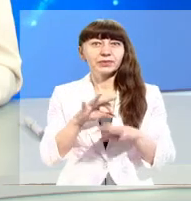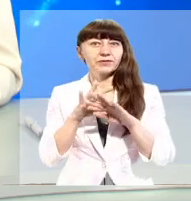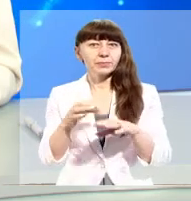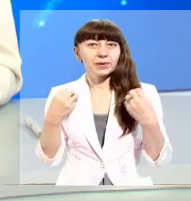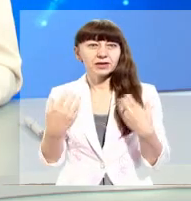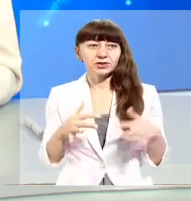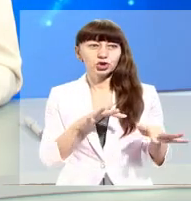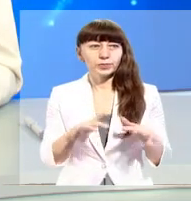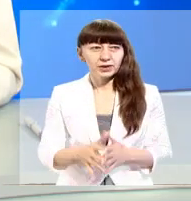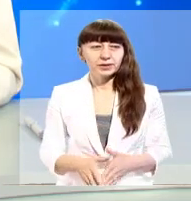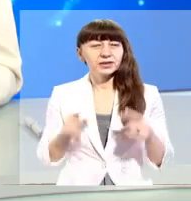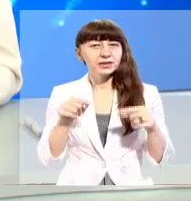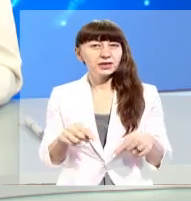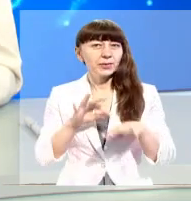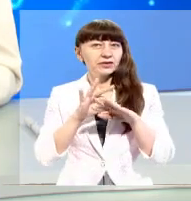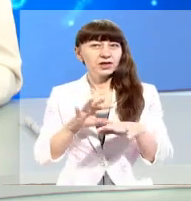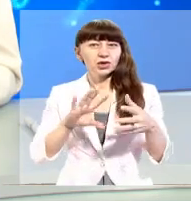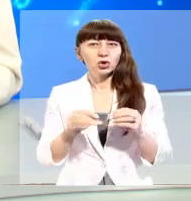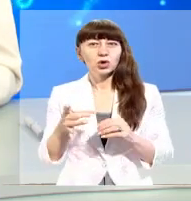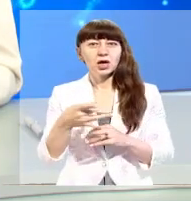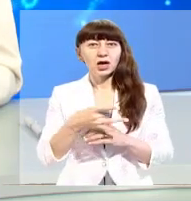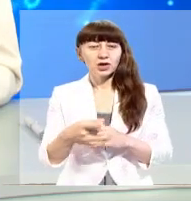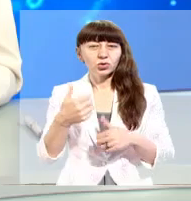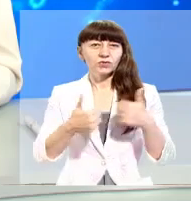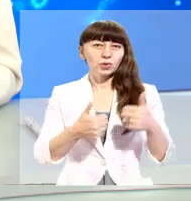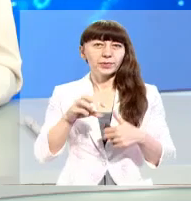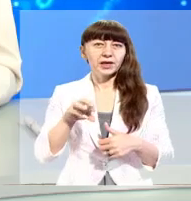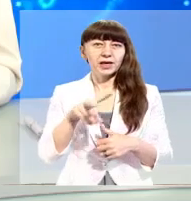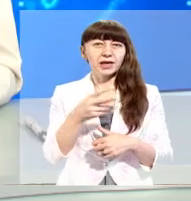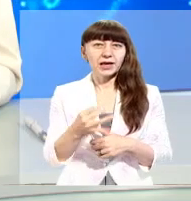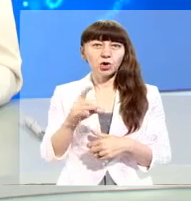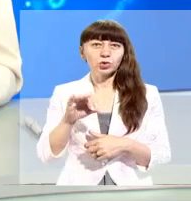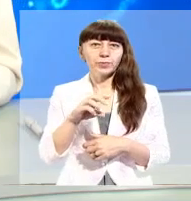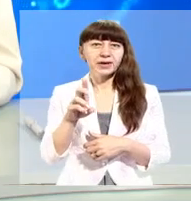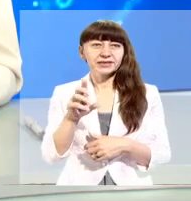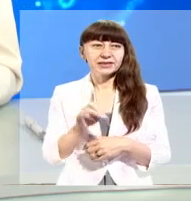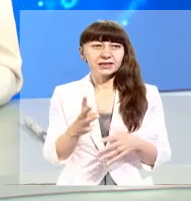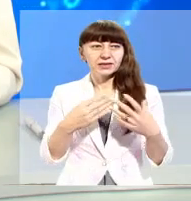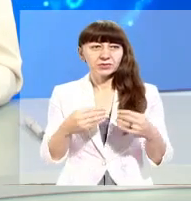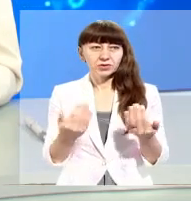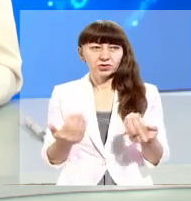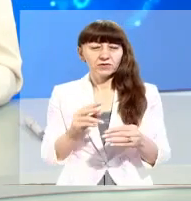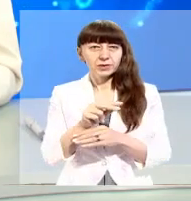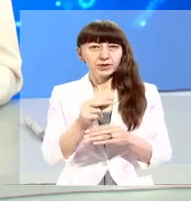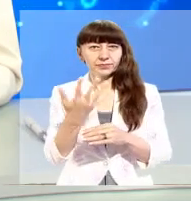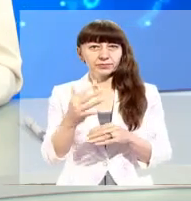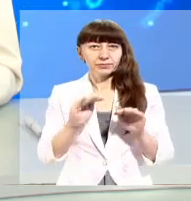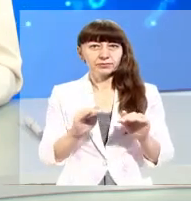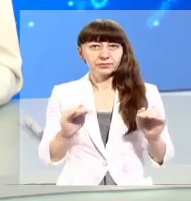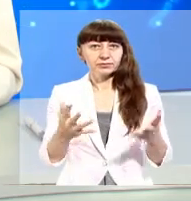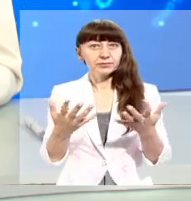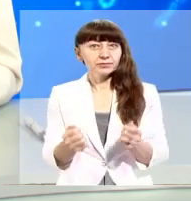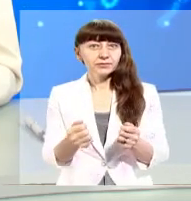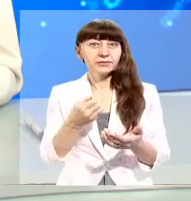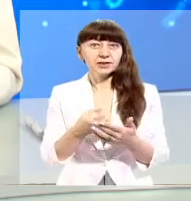праздничное мероприятие. Здесь подвели итоги районного этапа конкурса «Мерей Леотбаса». Семья, которая сегодня воспитывает 5 детей,